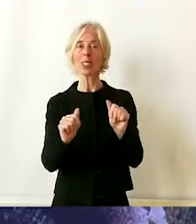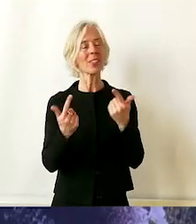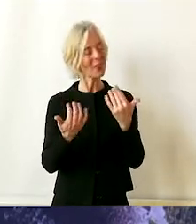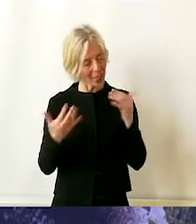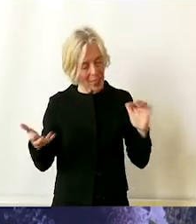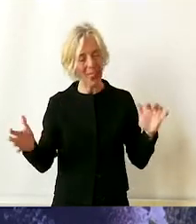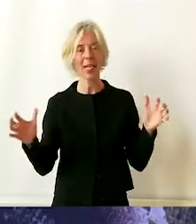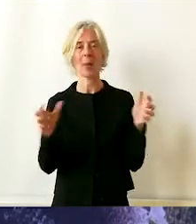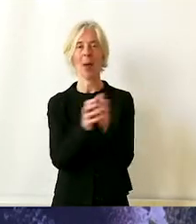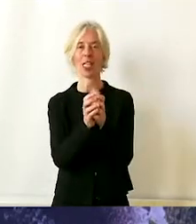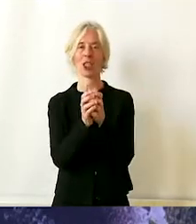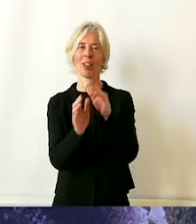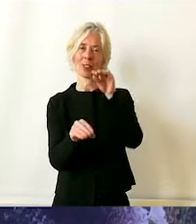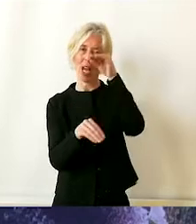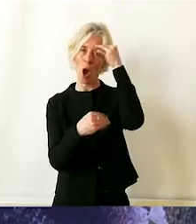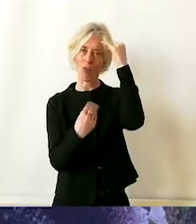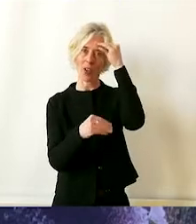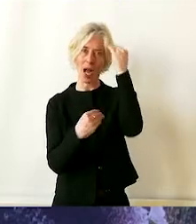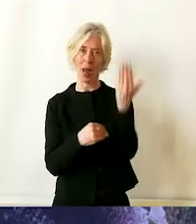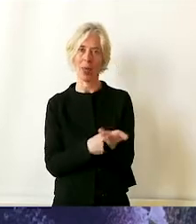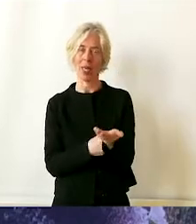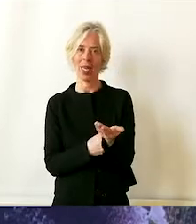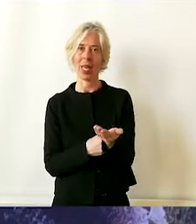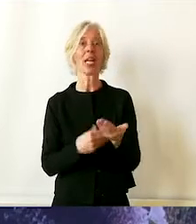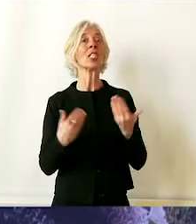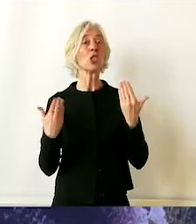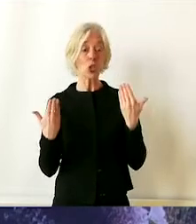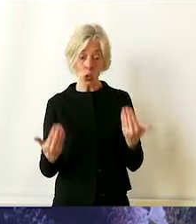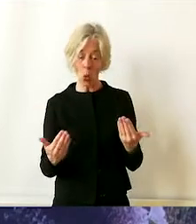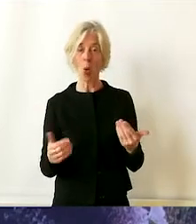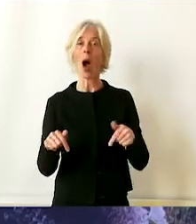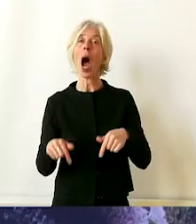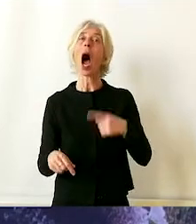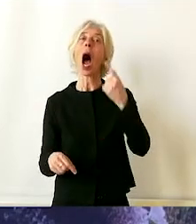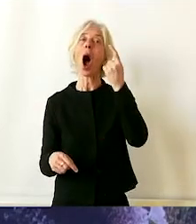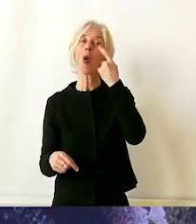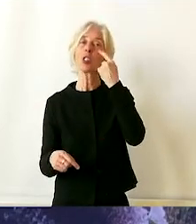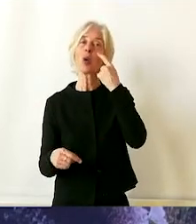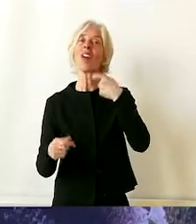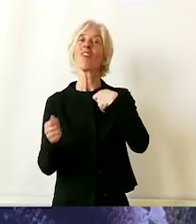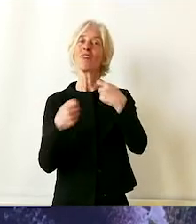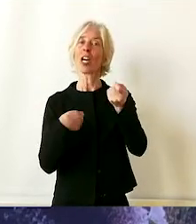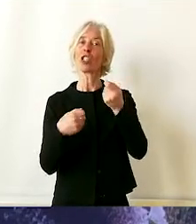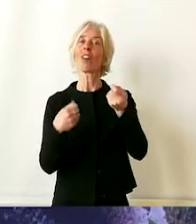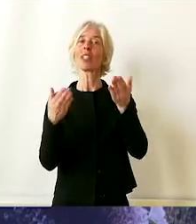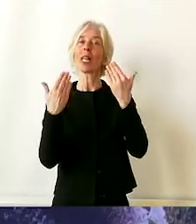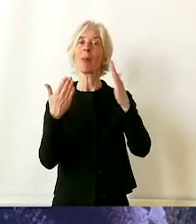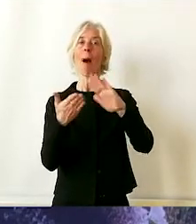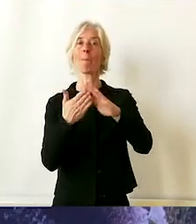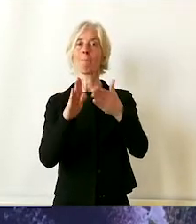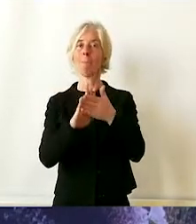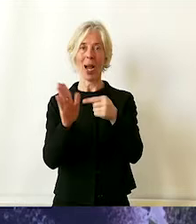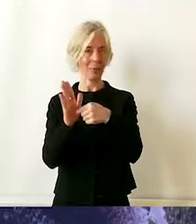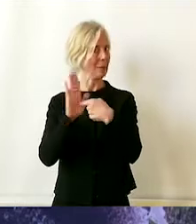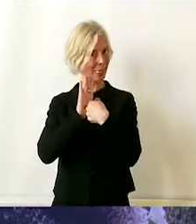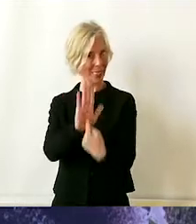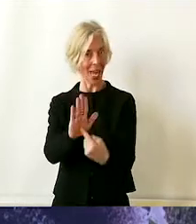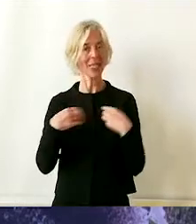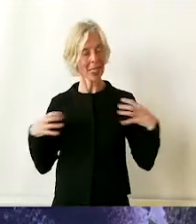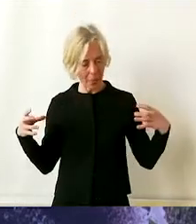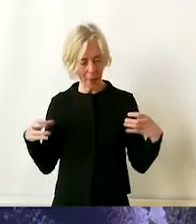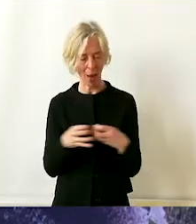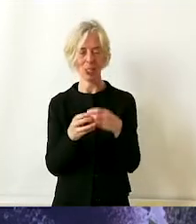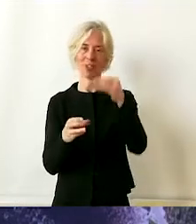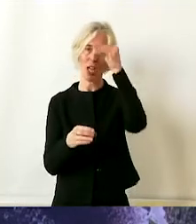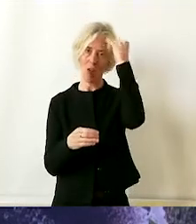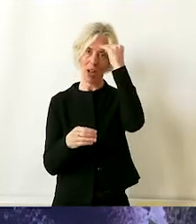Gemeinschaftsaufgabe. Diesen Grundgedanken spiegelt der Klimapakt Augsburger Wirtschaft wider. Und wir als MAN Energy Solutions freuen